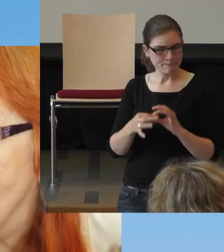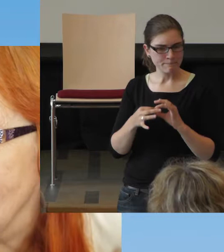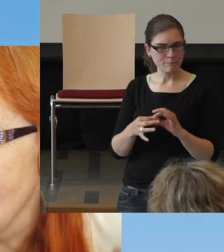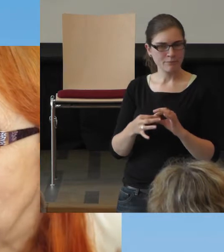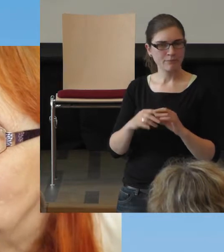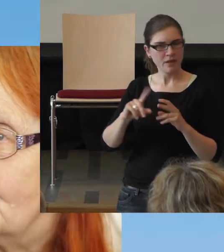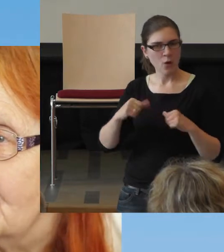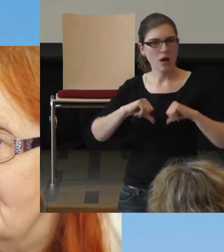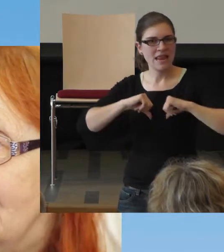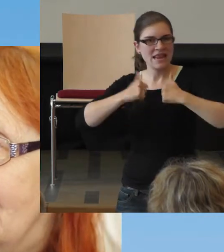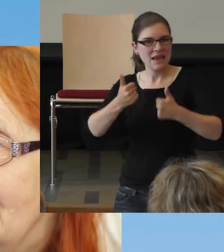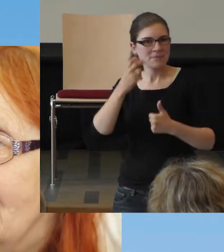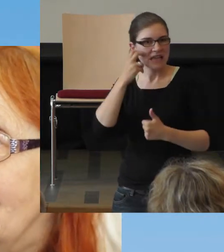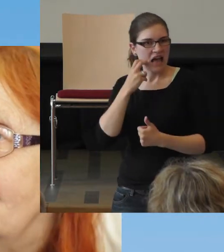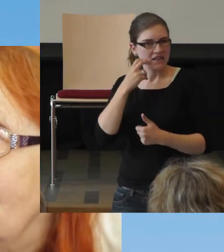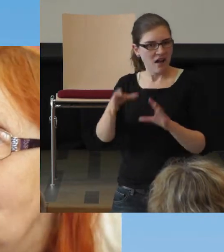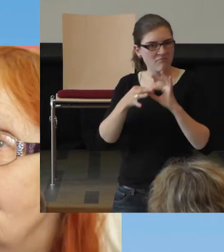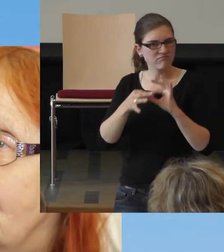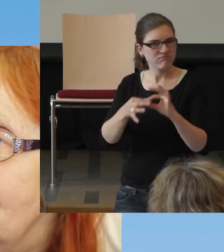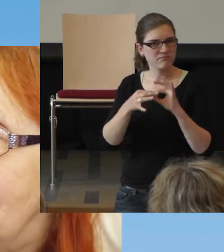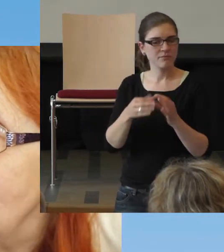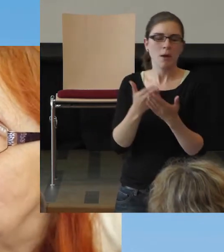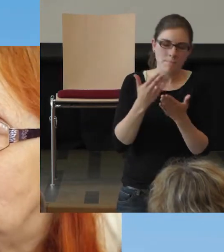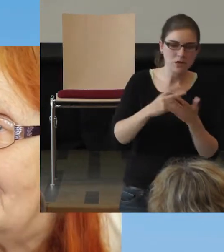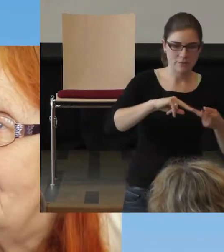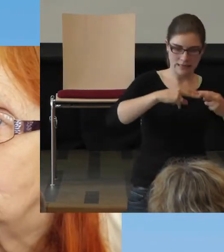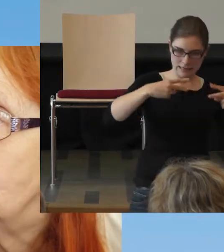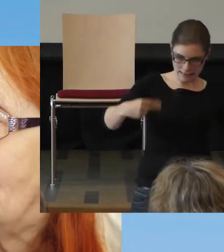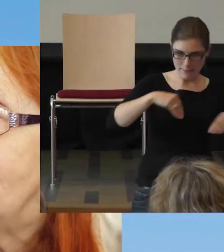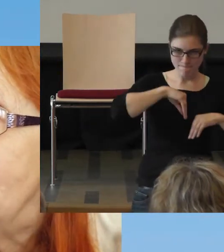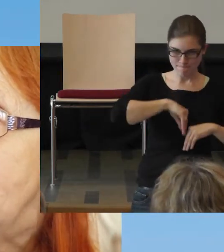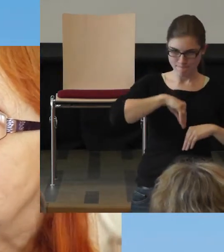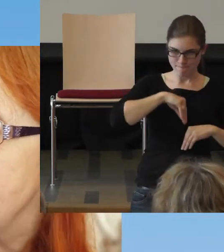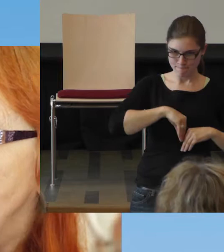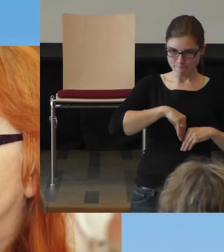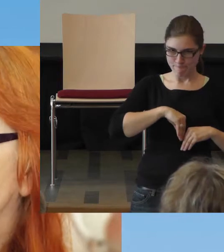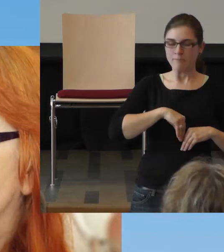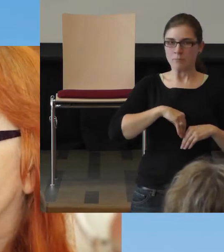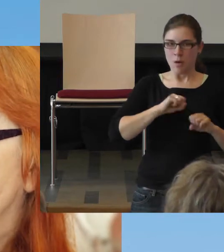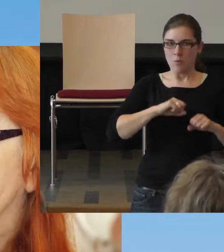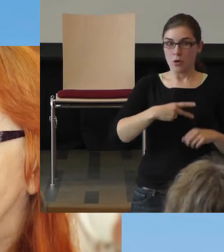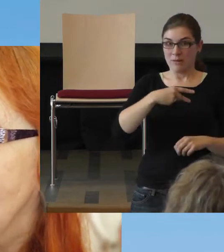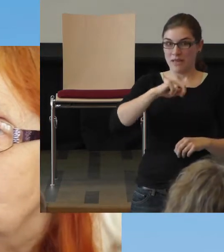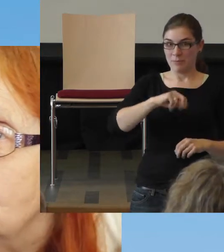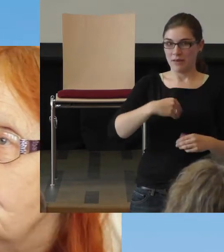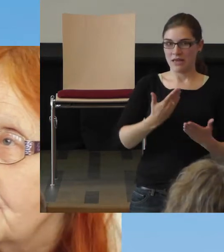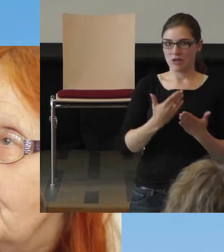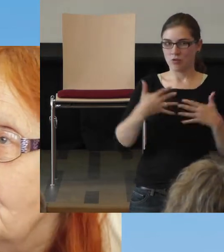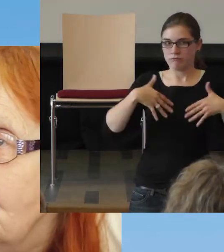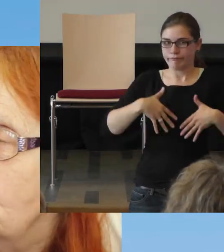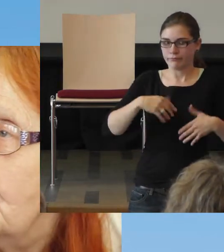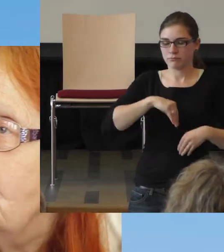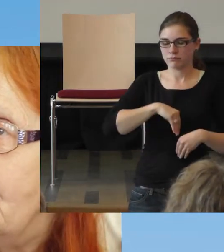Lebensalter sein könnte wenn eine genetische Veranlagung da ist die Polyneuropathie zu